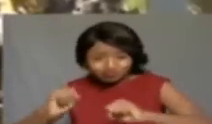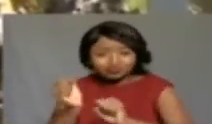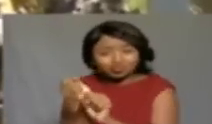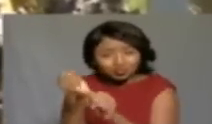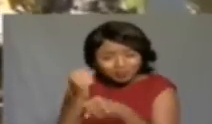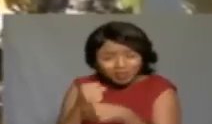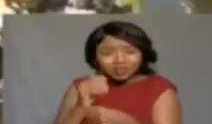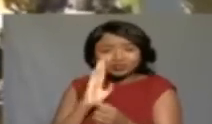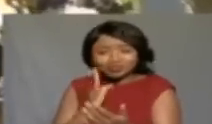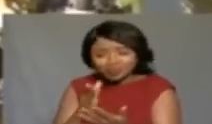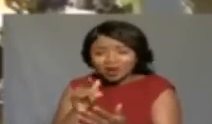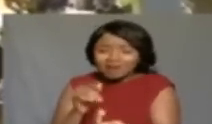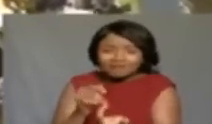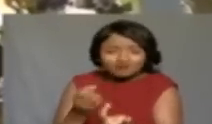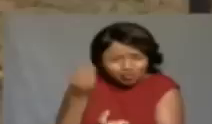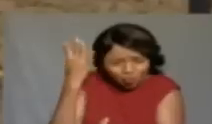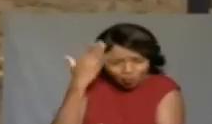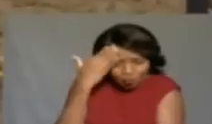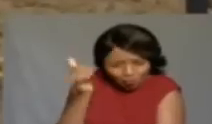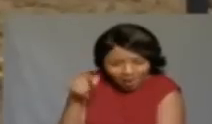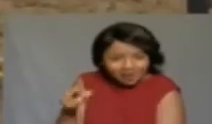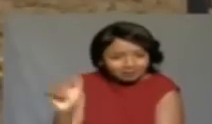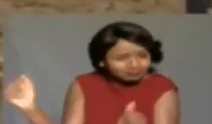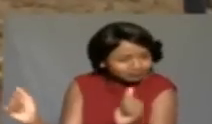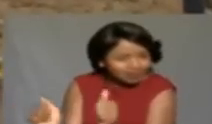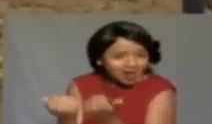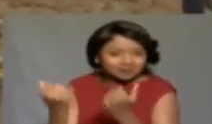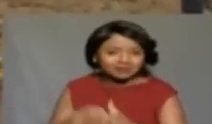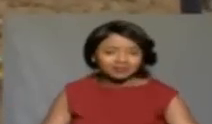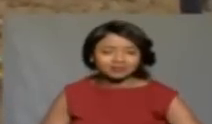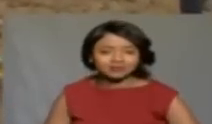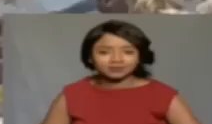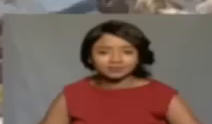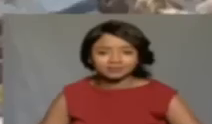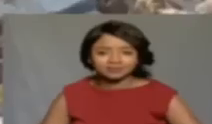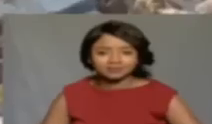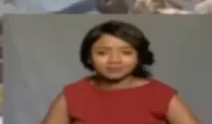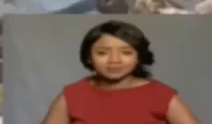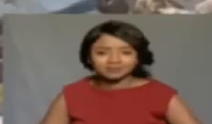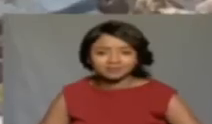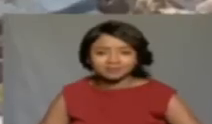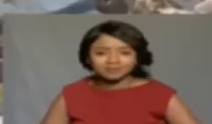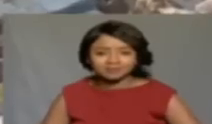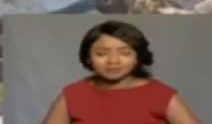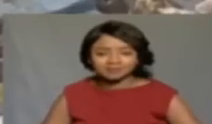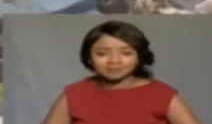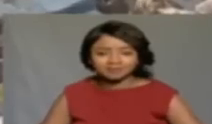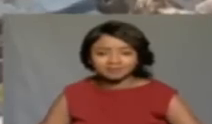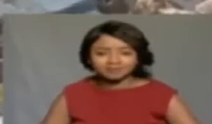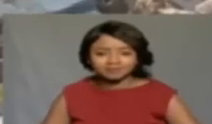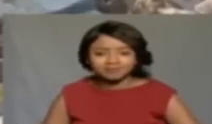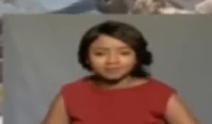juhudi za kutambua kilichosababisha janga hilo. Makori Ongechi, Runinga ya Citizen, Nairobi.